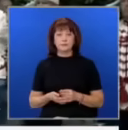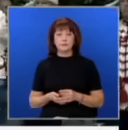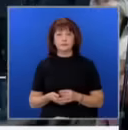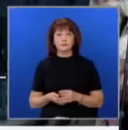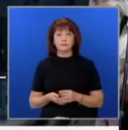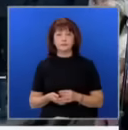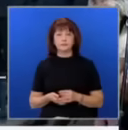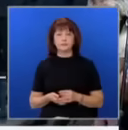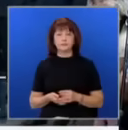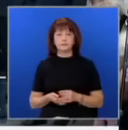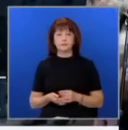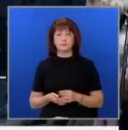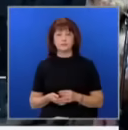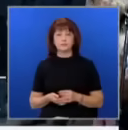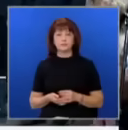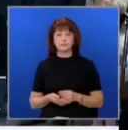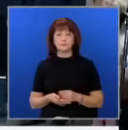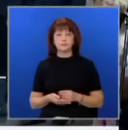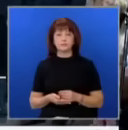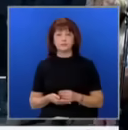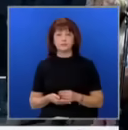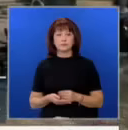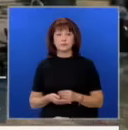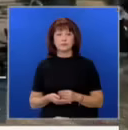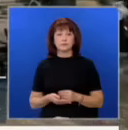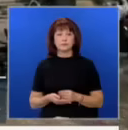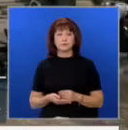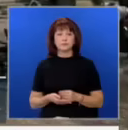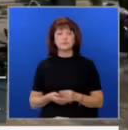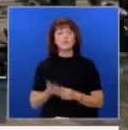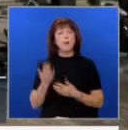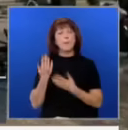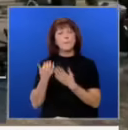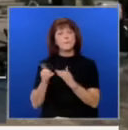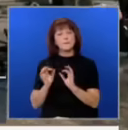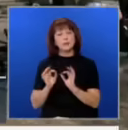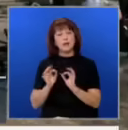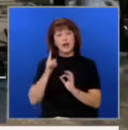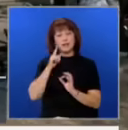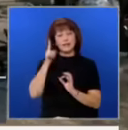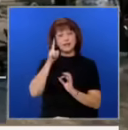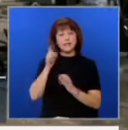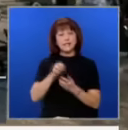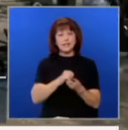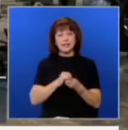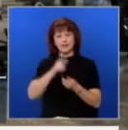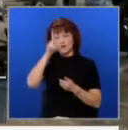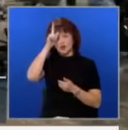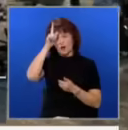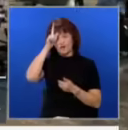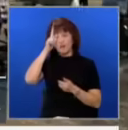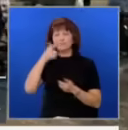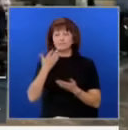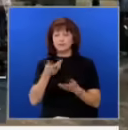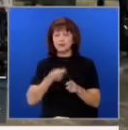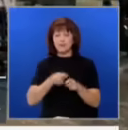По традиция Денят на съединението в столицата се отбелязва